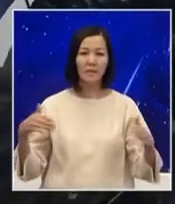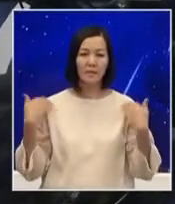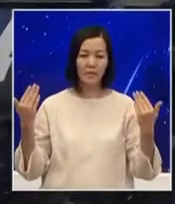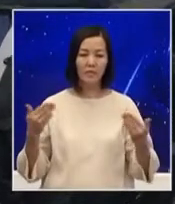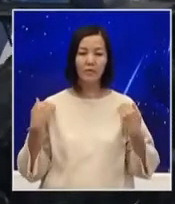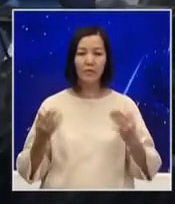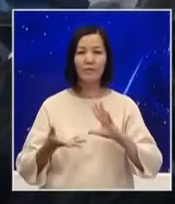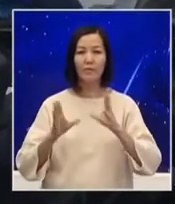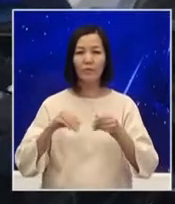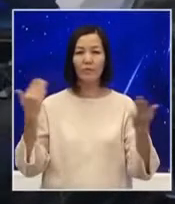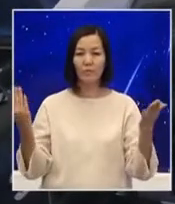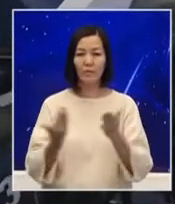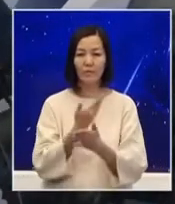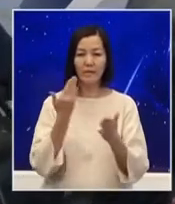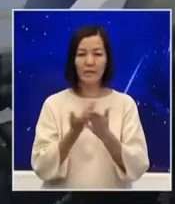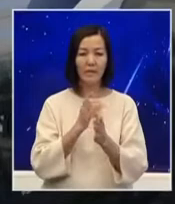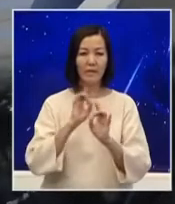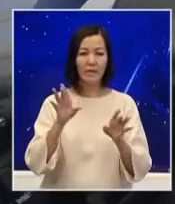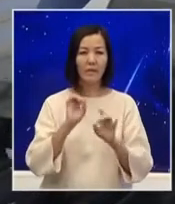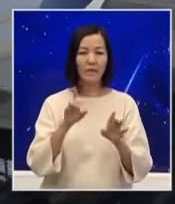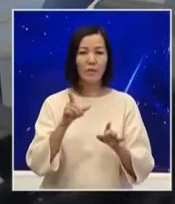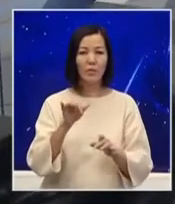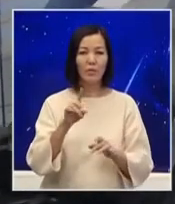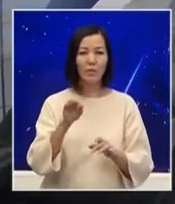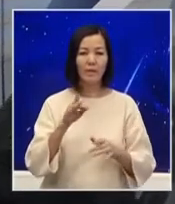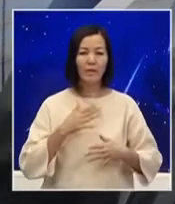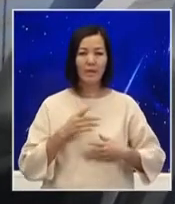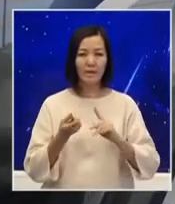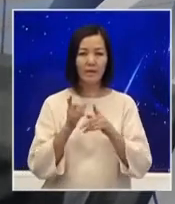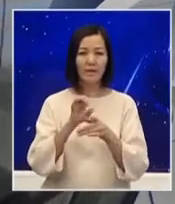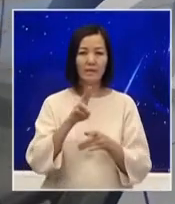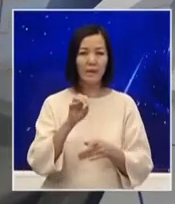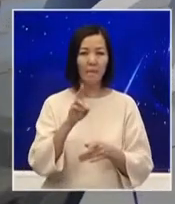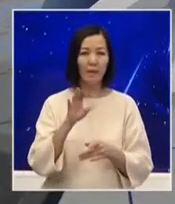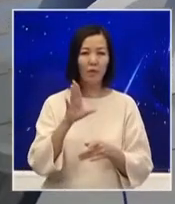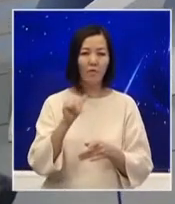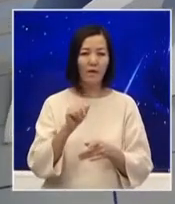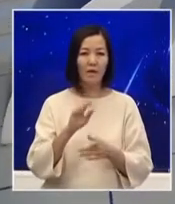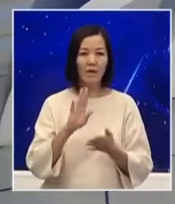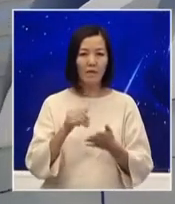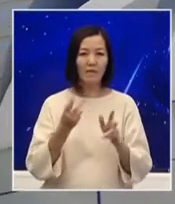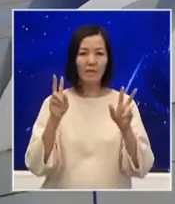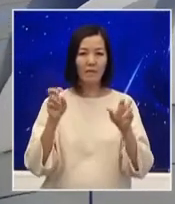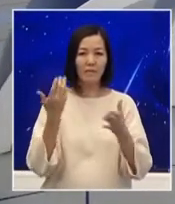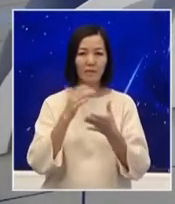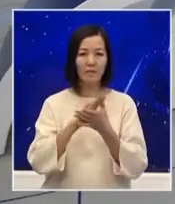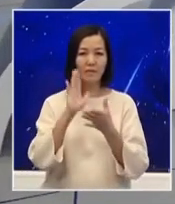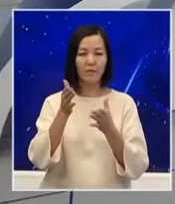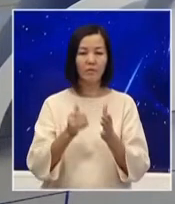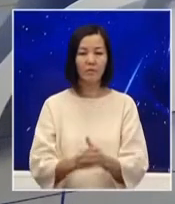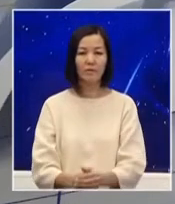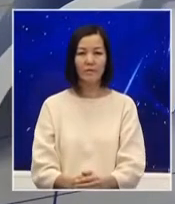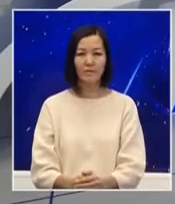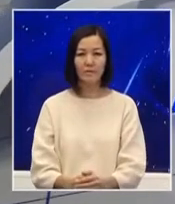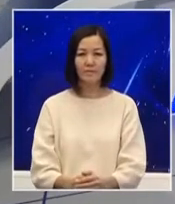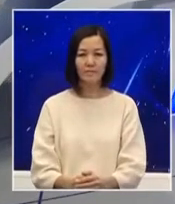В эфире телеканала ЖТСУ выпуск вечерних новостей. В студии Гульмира Тимиргалиева. Сурдоперевод обеспечивает Айгуль Стамбекова. В начале выпуска коротко